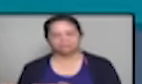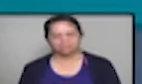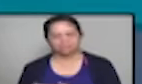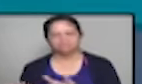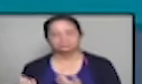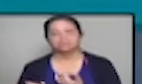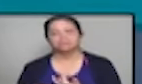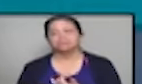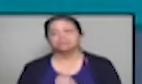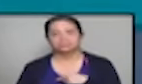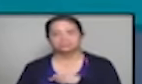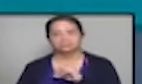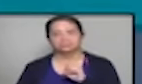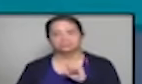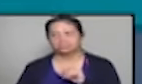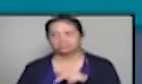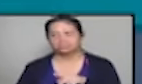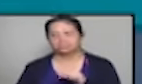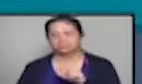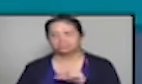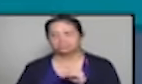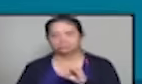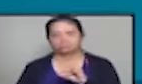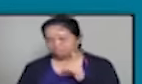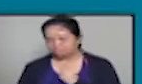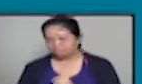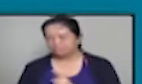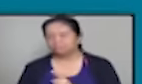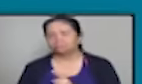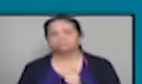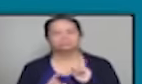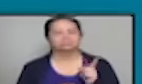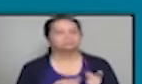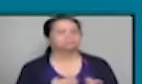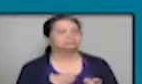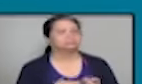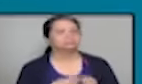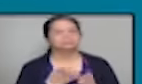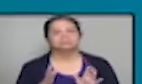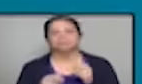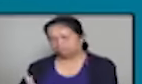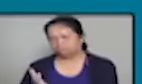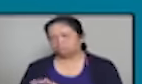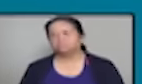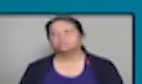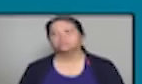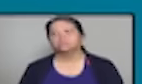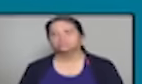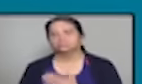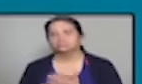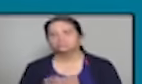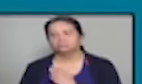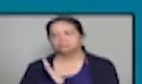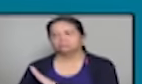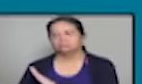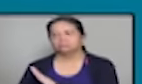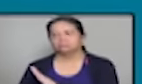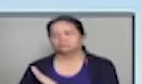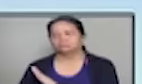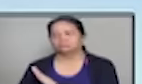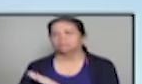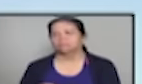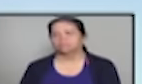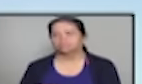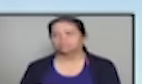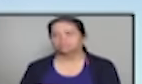Kasama ko naman po ngayon si Mr. Sean Paolo de Guzman. Ang kanyang inireklamo, si Mrs. Magandang tanghali po sa inyo, Sean.